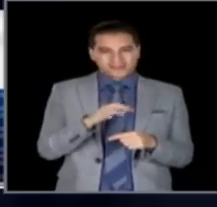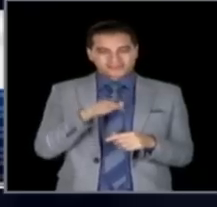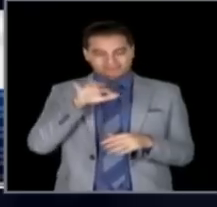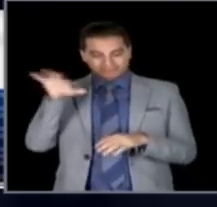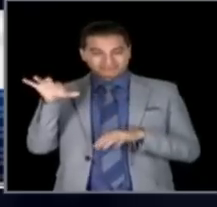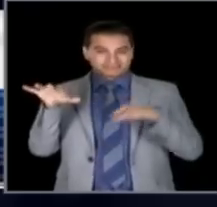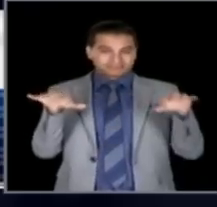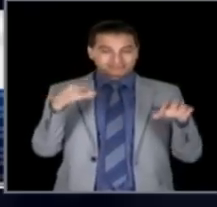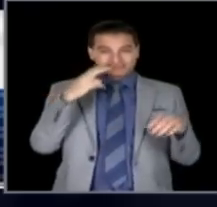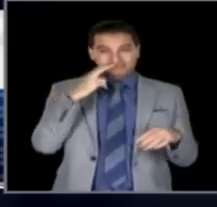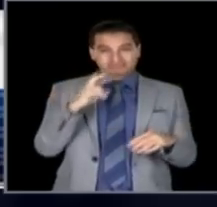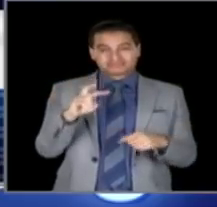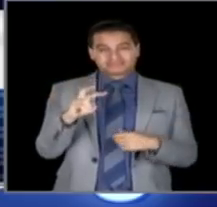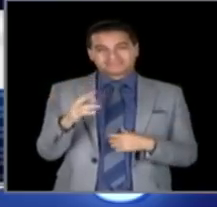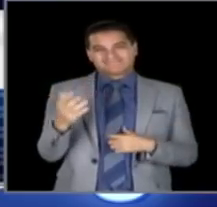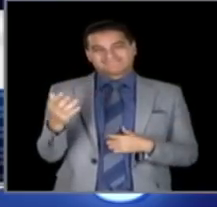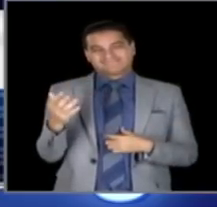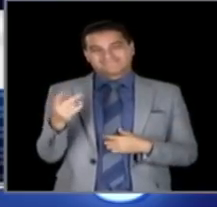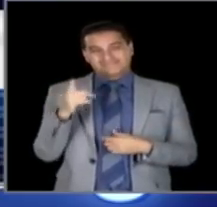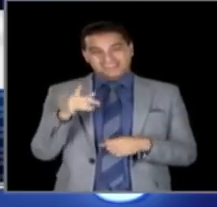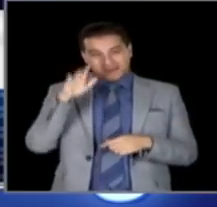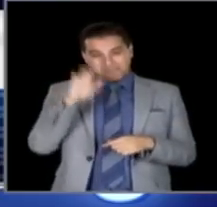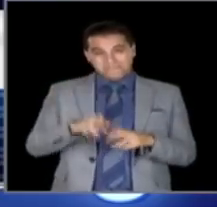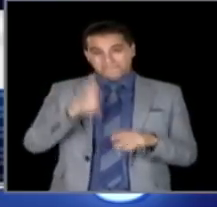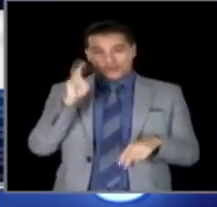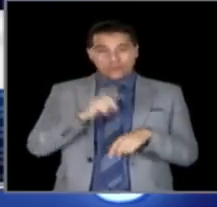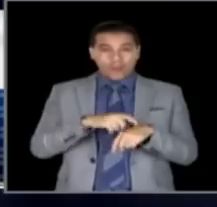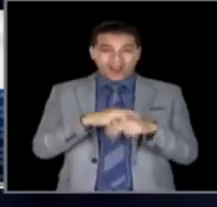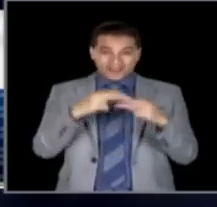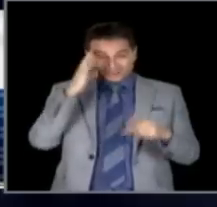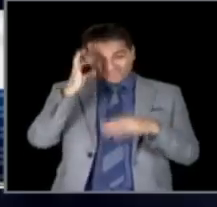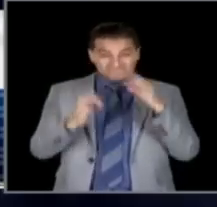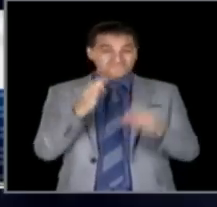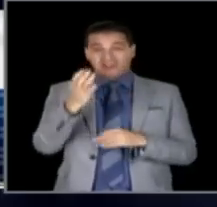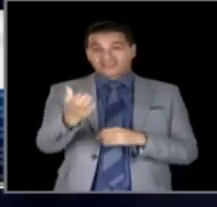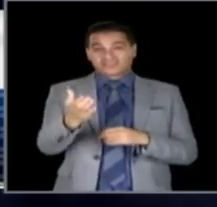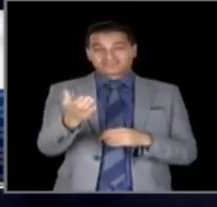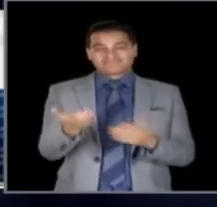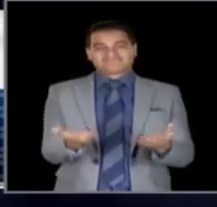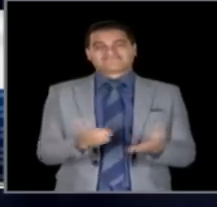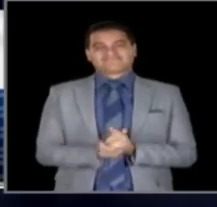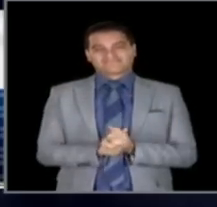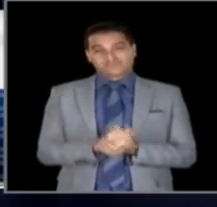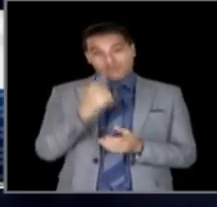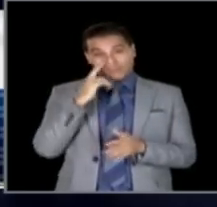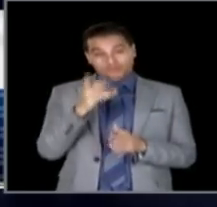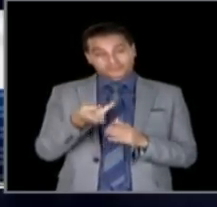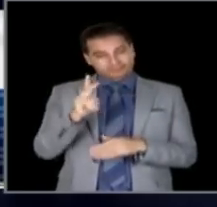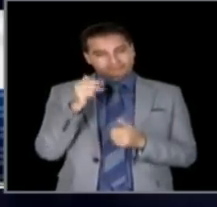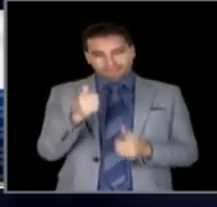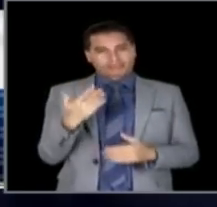خطفت البازر وكان عندك وقت. ما انا الخطف اضطرتني نسيتني الاجابه. كان عندك وقت. بص، حظك